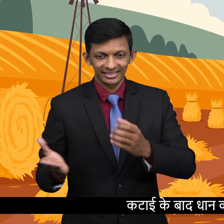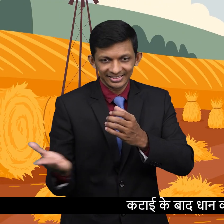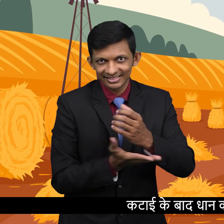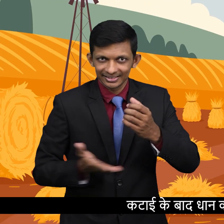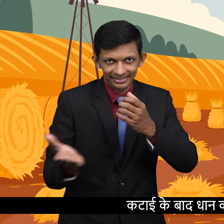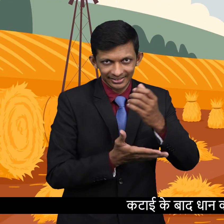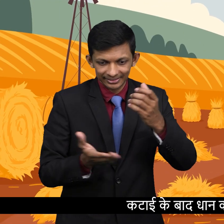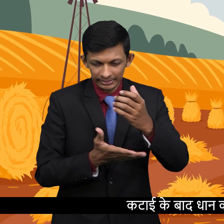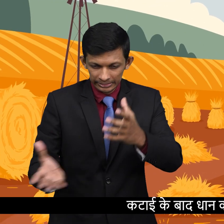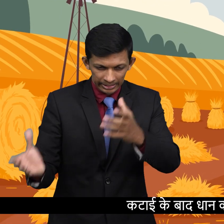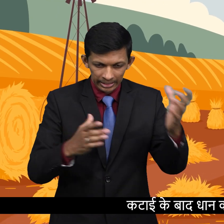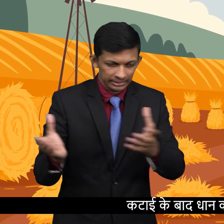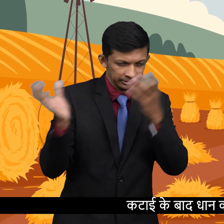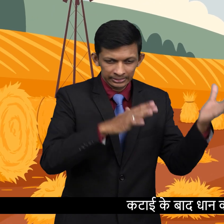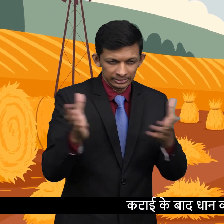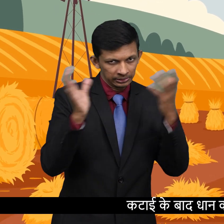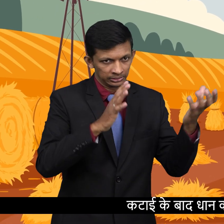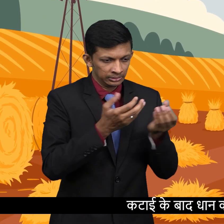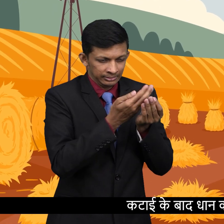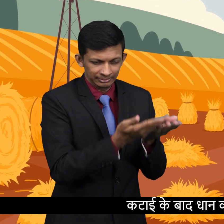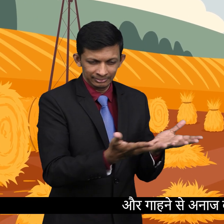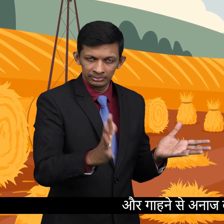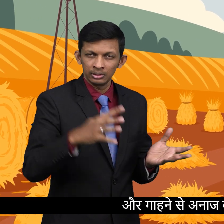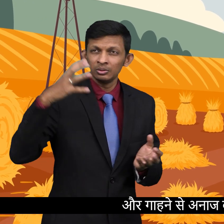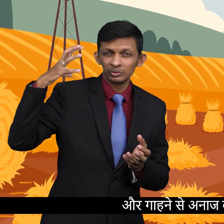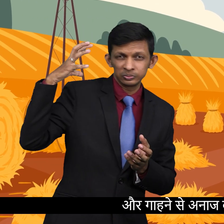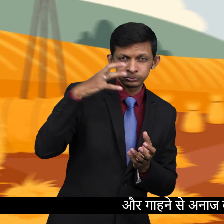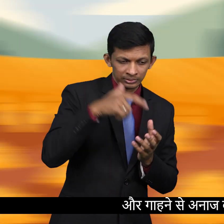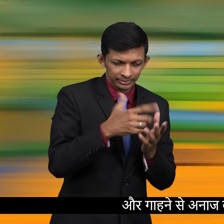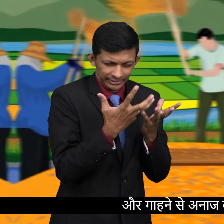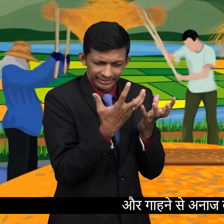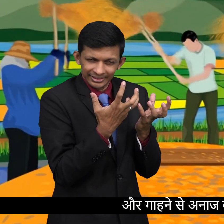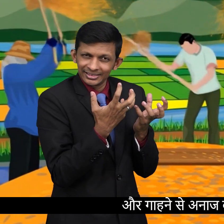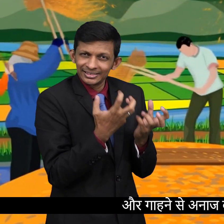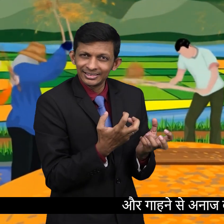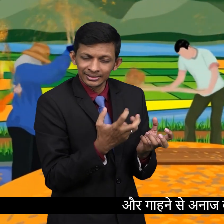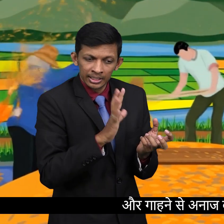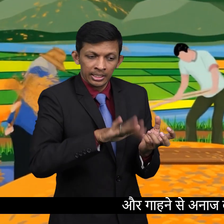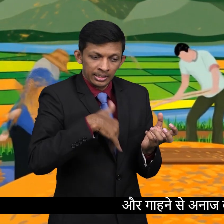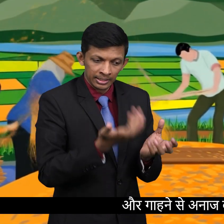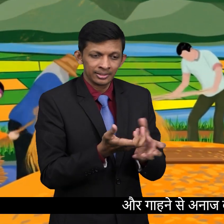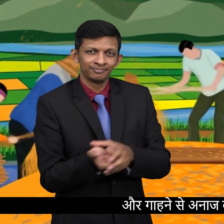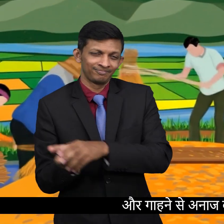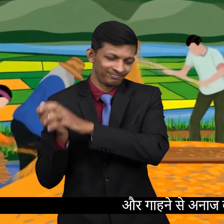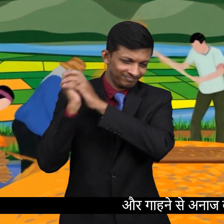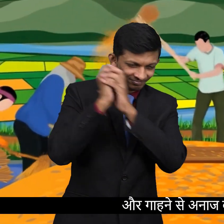कटाई के बाद धान को कुछ दिनों तक सुखाया जाता है और गहाने से अनाज को पुआल से अलग किया जाता